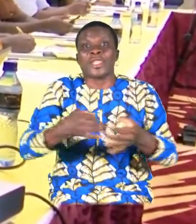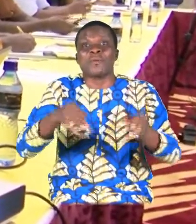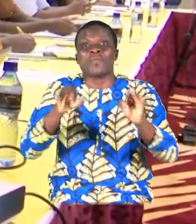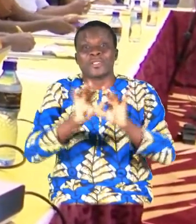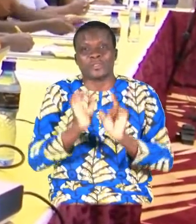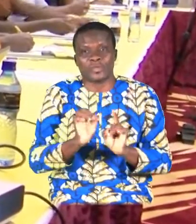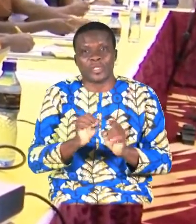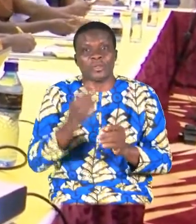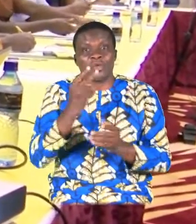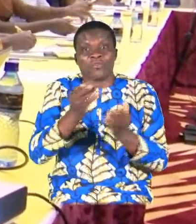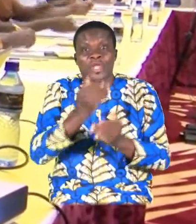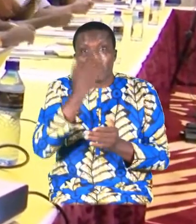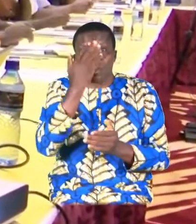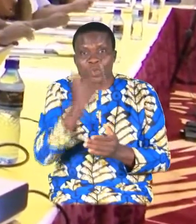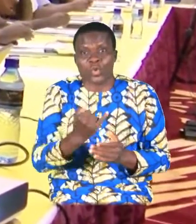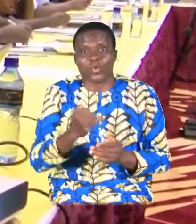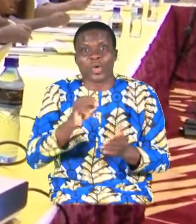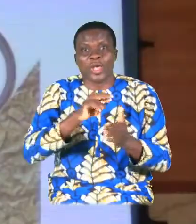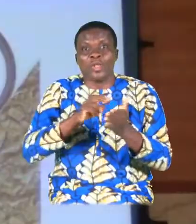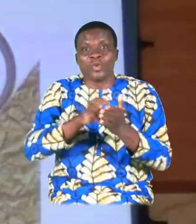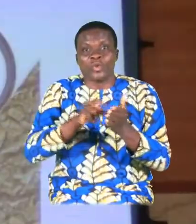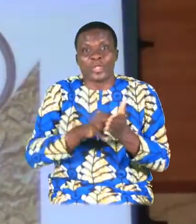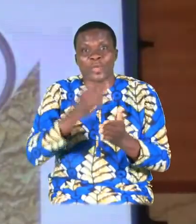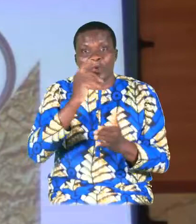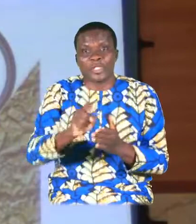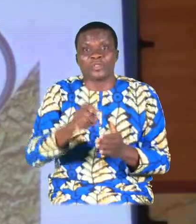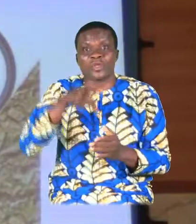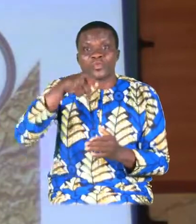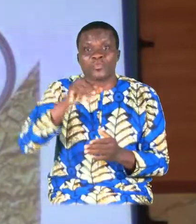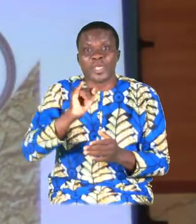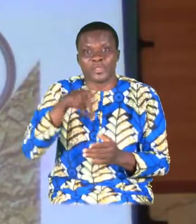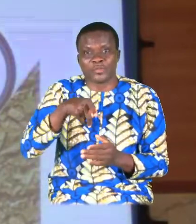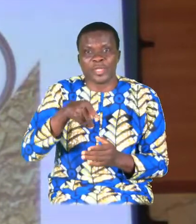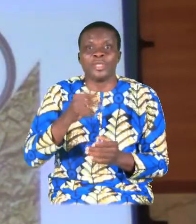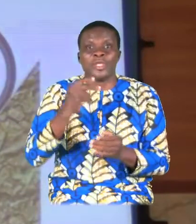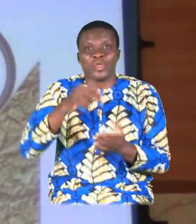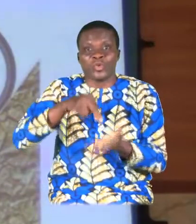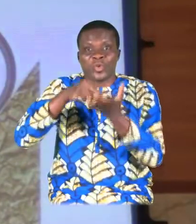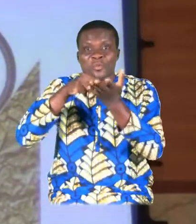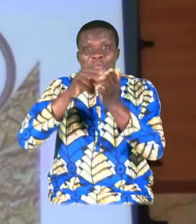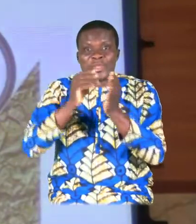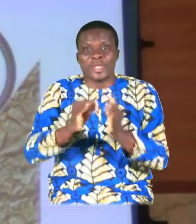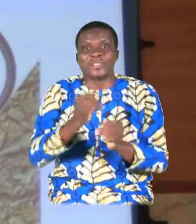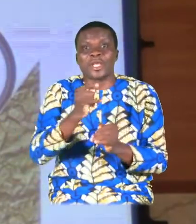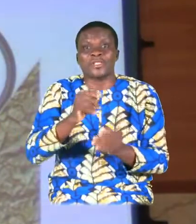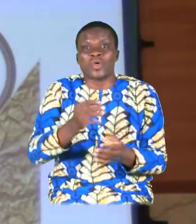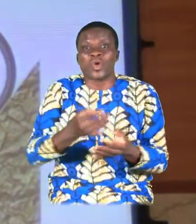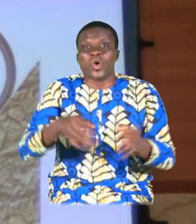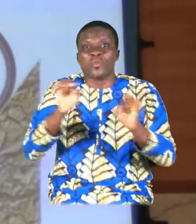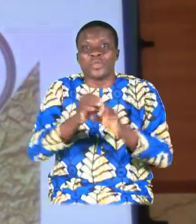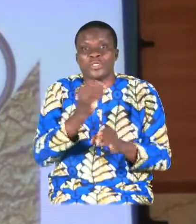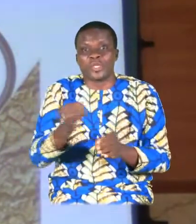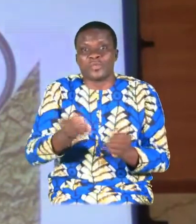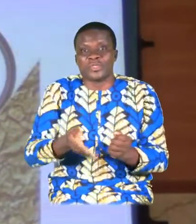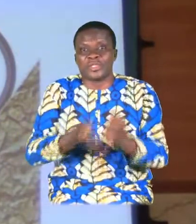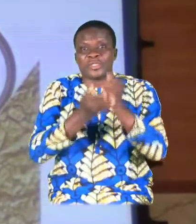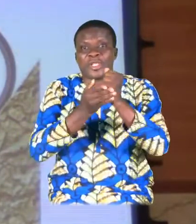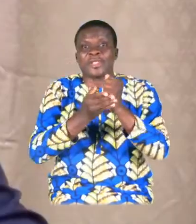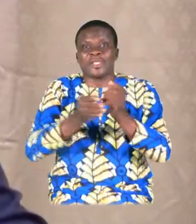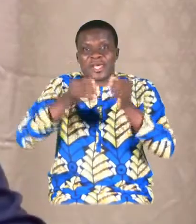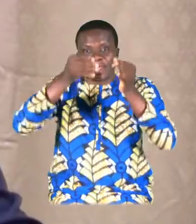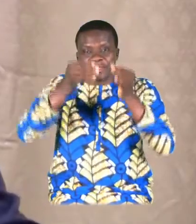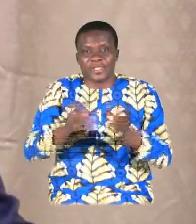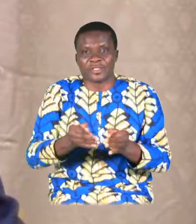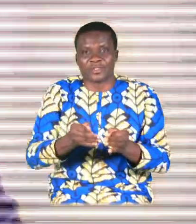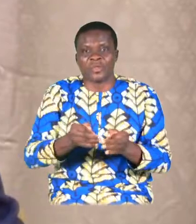particulier. Voilà pourquoi le rapport d'exécution du PIP représente un précieux outil d'aide à la décision.